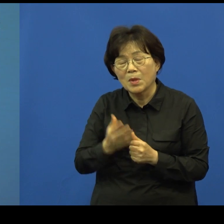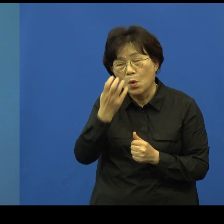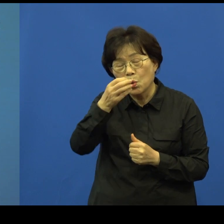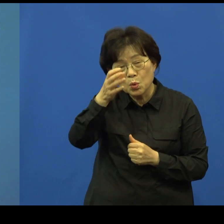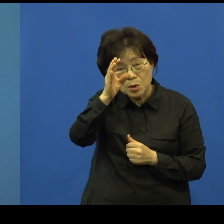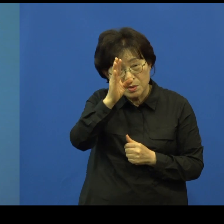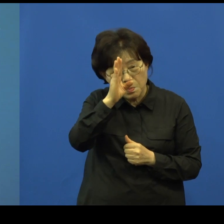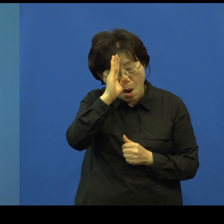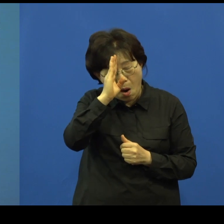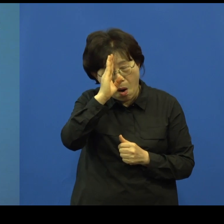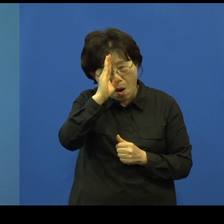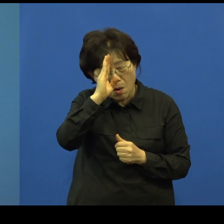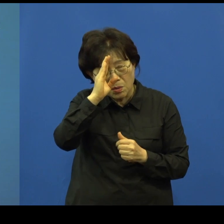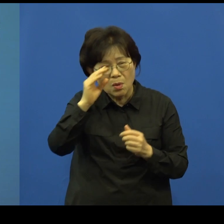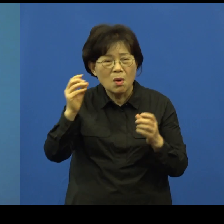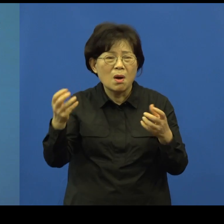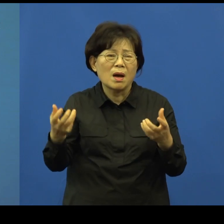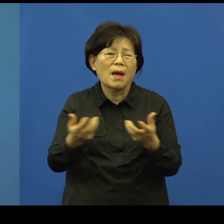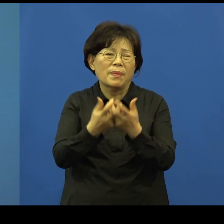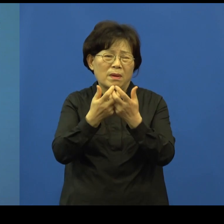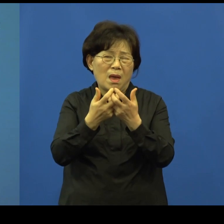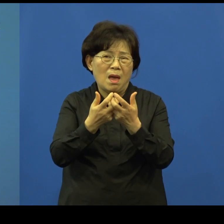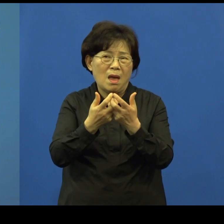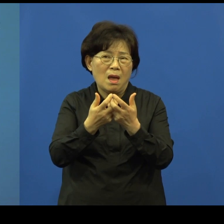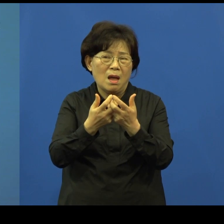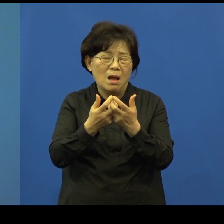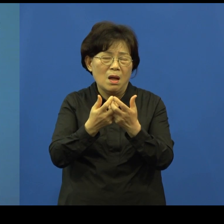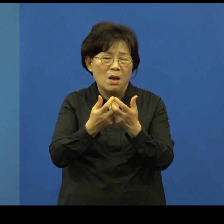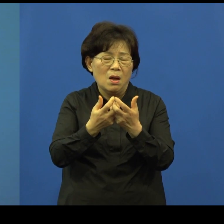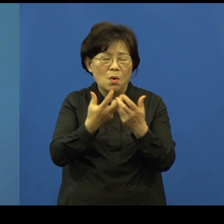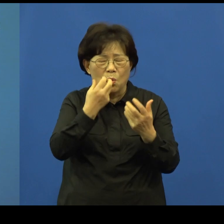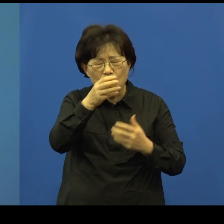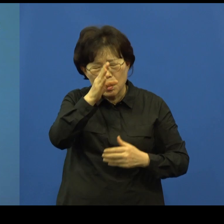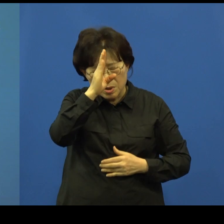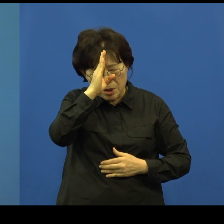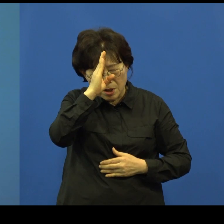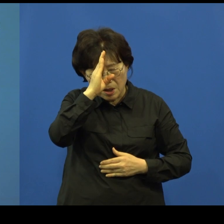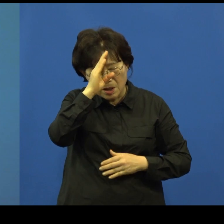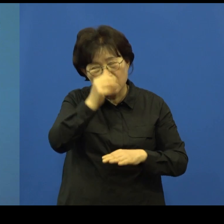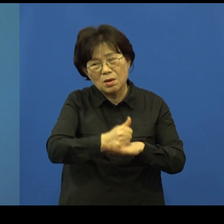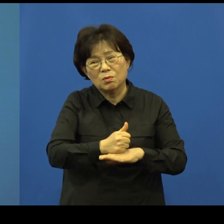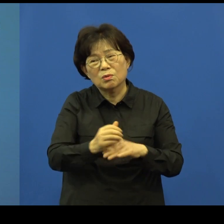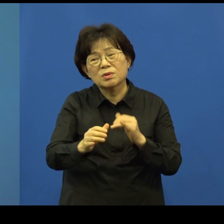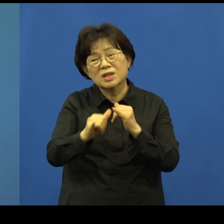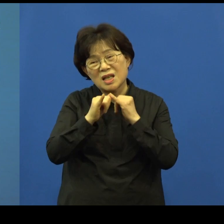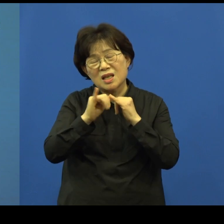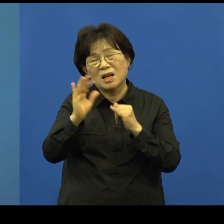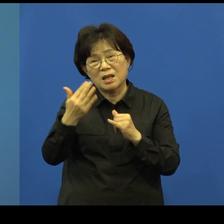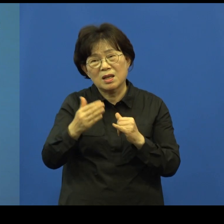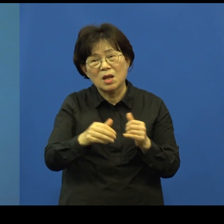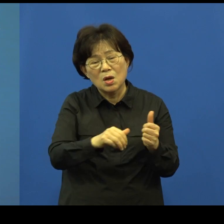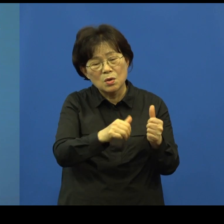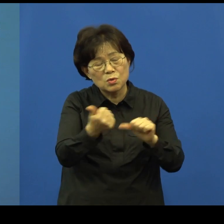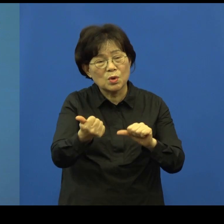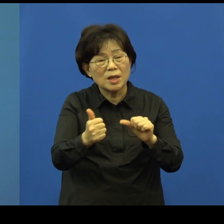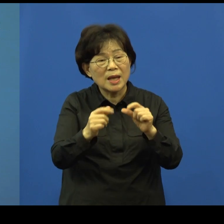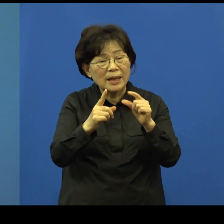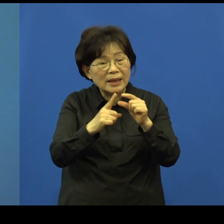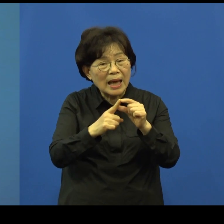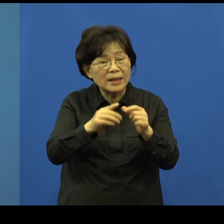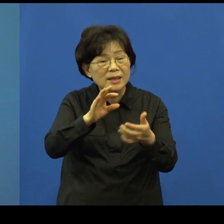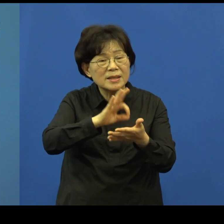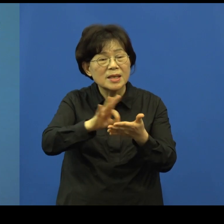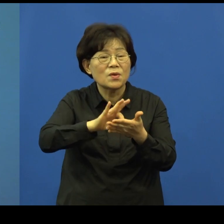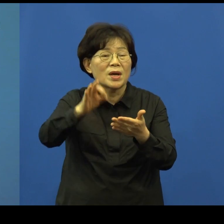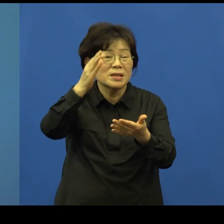우울증이 지금 넘치고 있는 거예요. 우울증으로 가요. 자살을 하는 거잖아요. 그래서 죽겠다는 말을 이제 쓰지